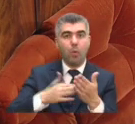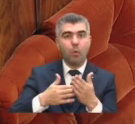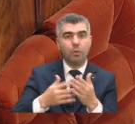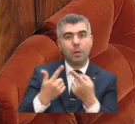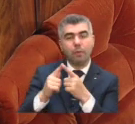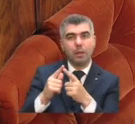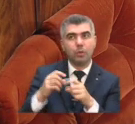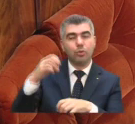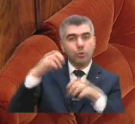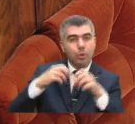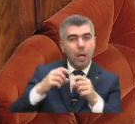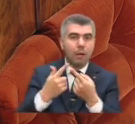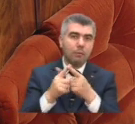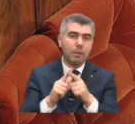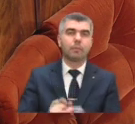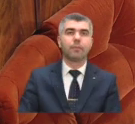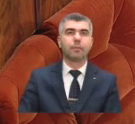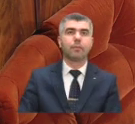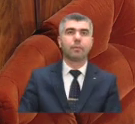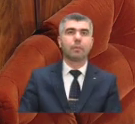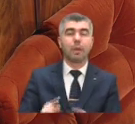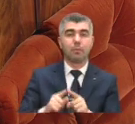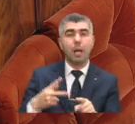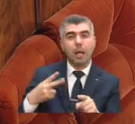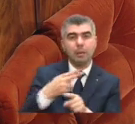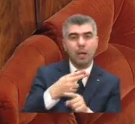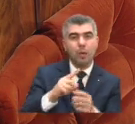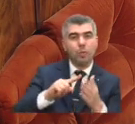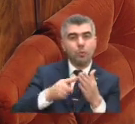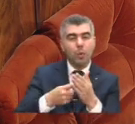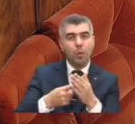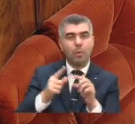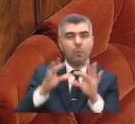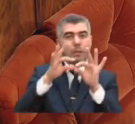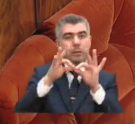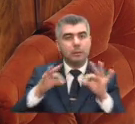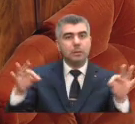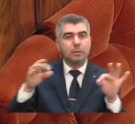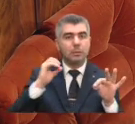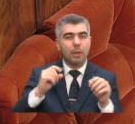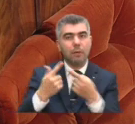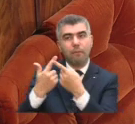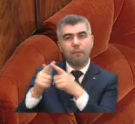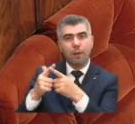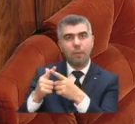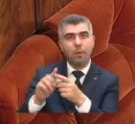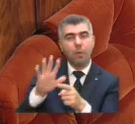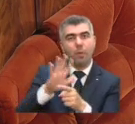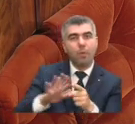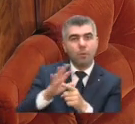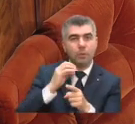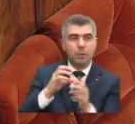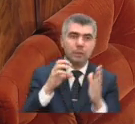رداءة أحوال الطقس. ورابعاً الانقطاعات الكهربائية نتيجة سرقة الطاقة الكهربائية بواسطة الربط المباشر دون